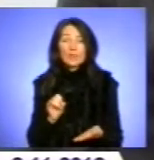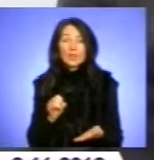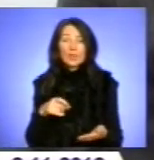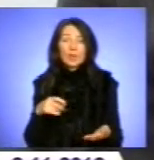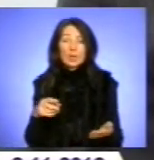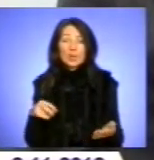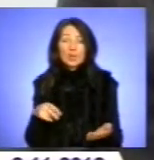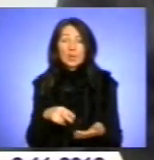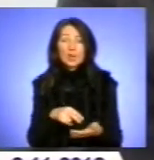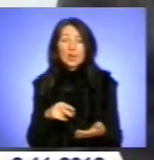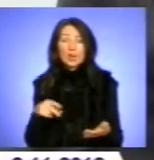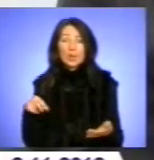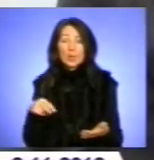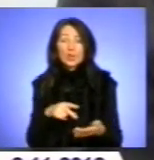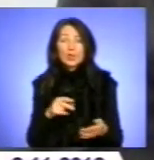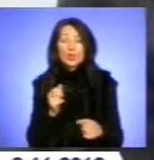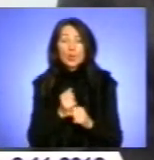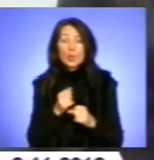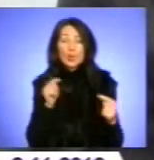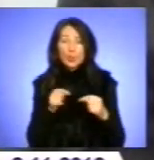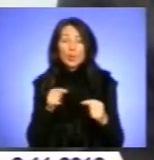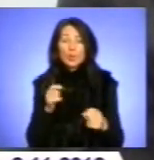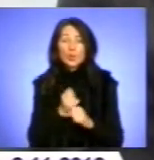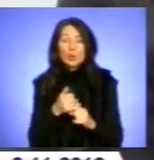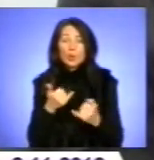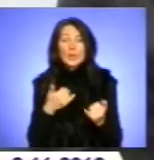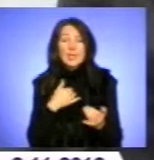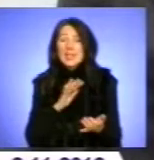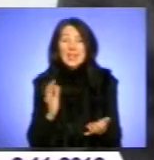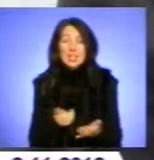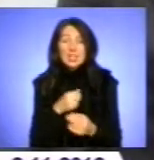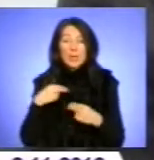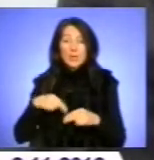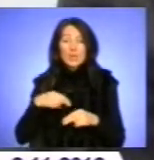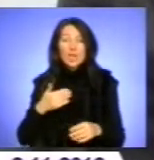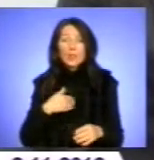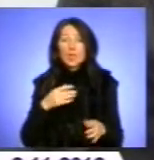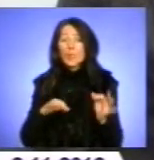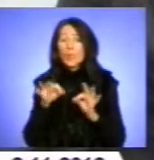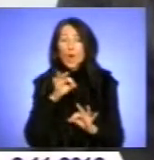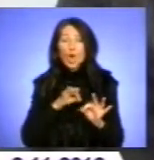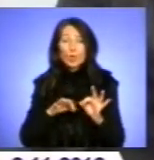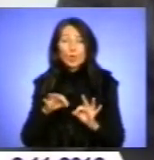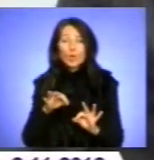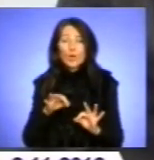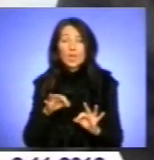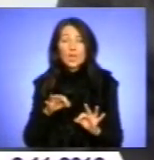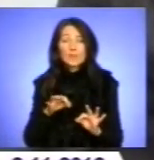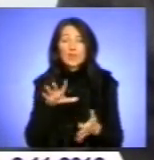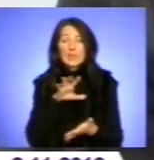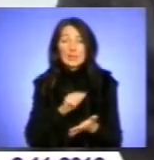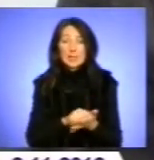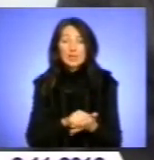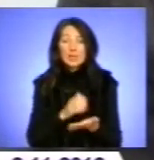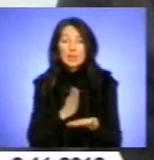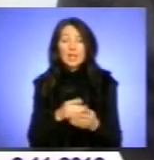підходячої роботи для мене не знайшлося, і працівники мені порекомендували зайнятися.